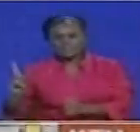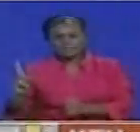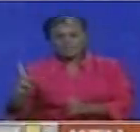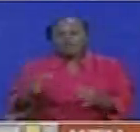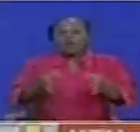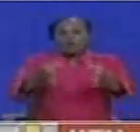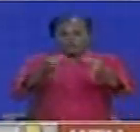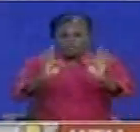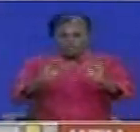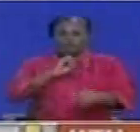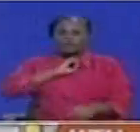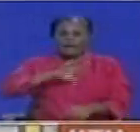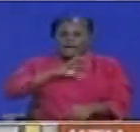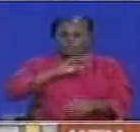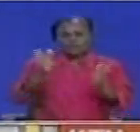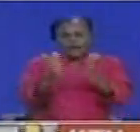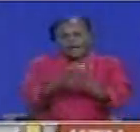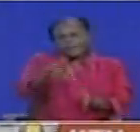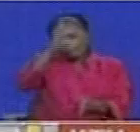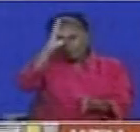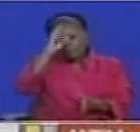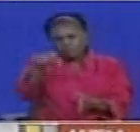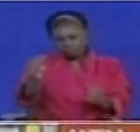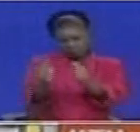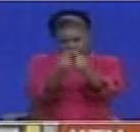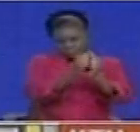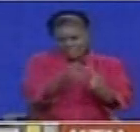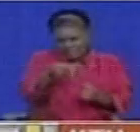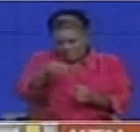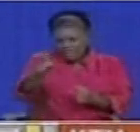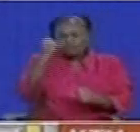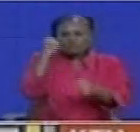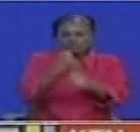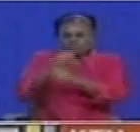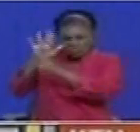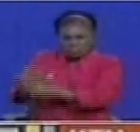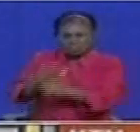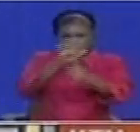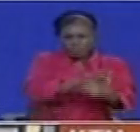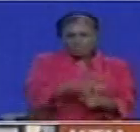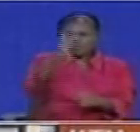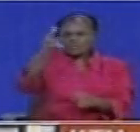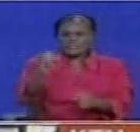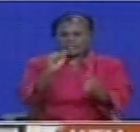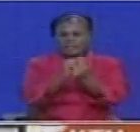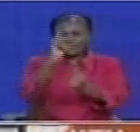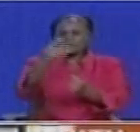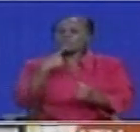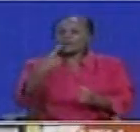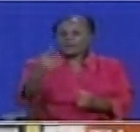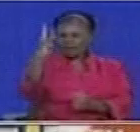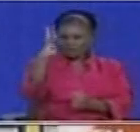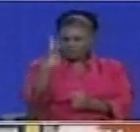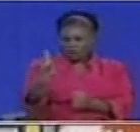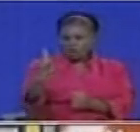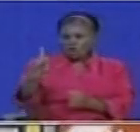Maafisa wa baraza la jiji na polisi kwa jumla wametajwa kuwa wale wenye kutenda dhulma hizi. 2013, 104 cases of